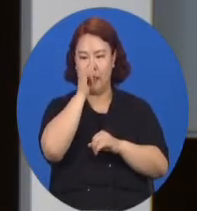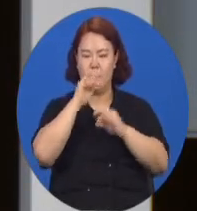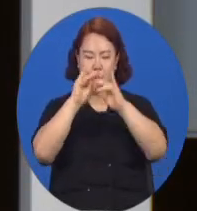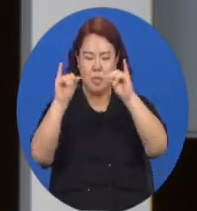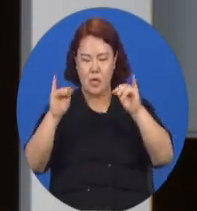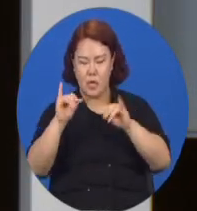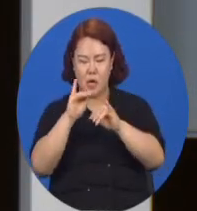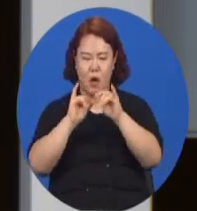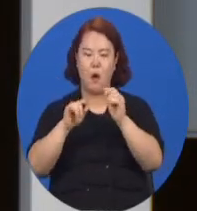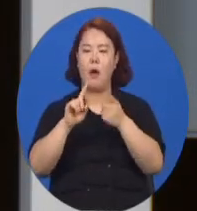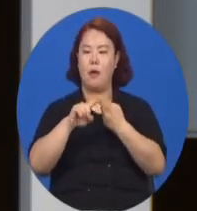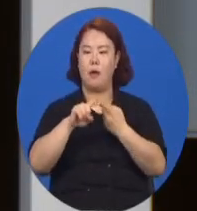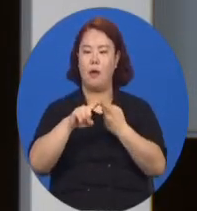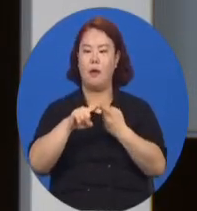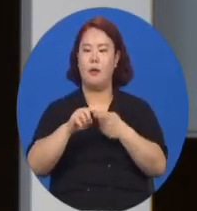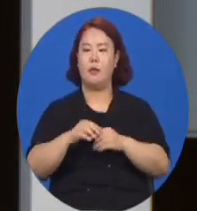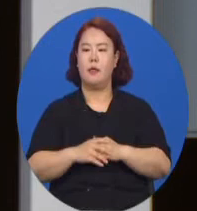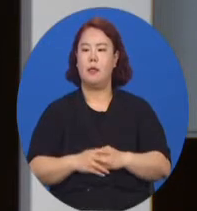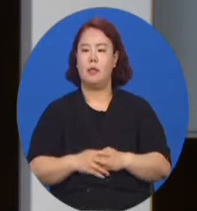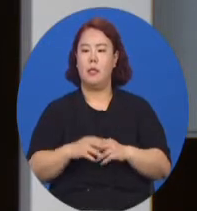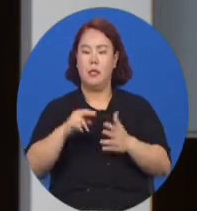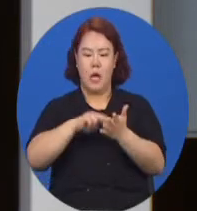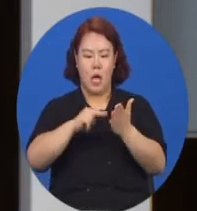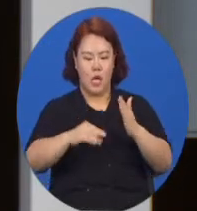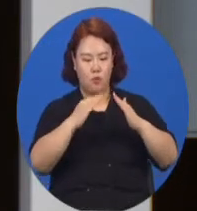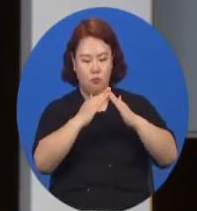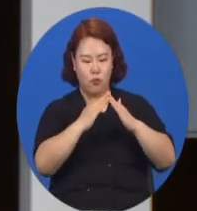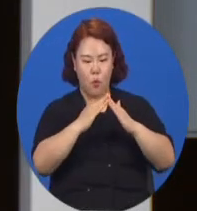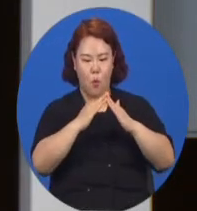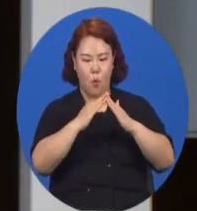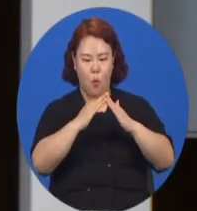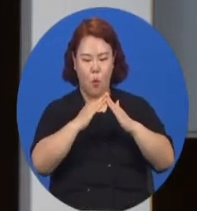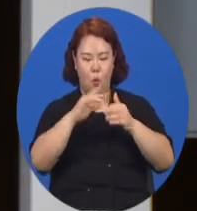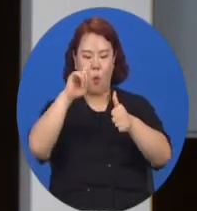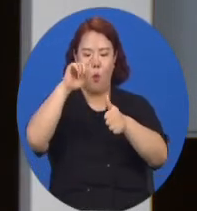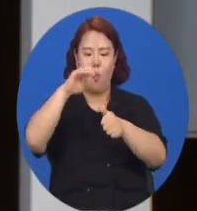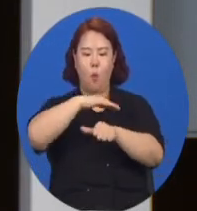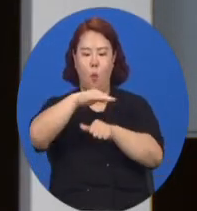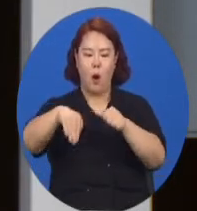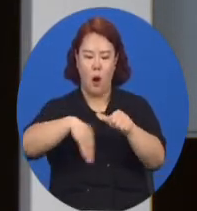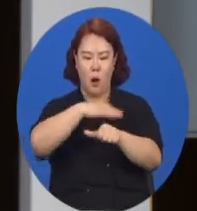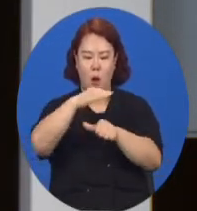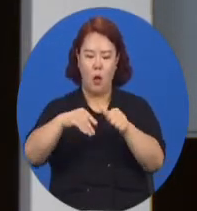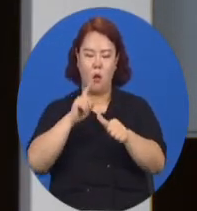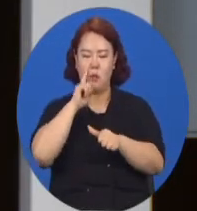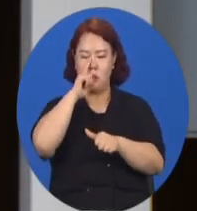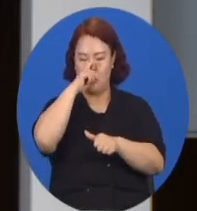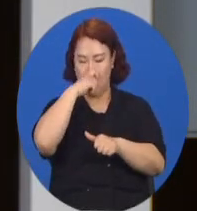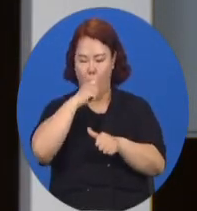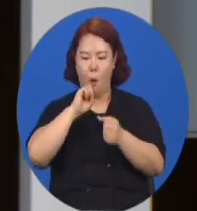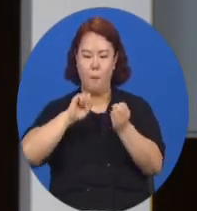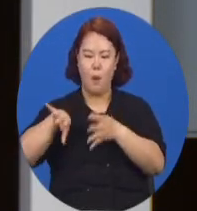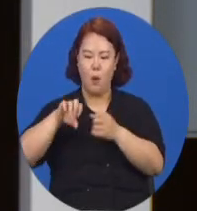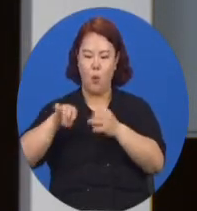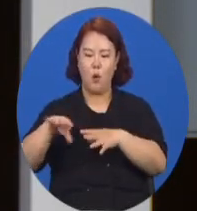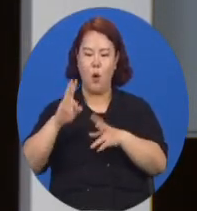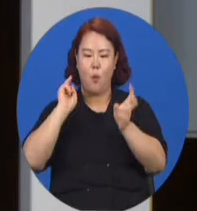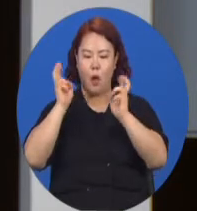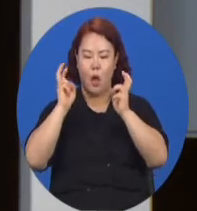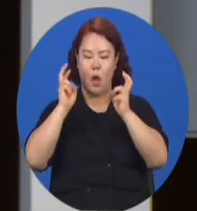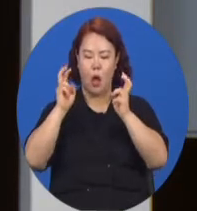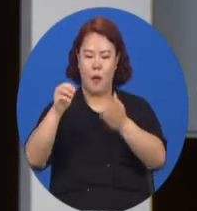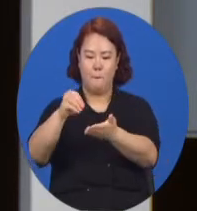미세먼지에 관한 부분이 될 수도 있겠습니다. 특히 이제 단양구는 환경 유해물질 배출 업체가 입주해 있기 때문에 더욱더 관리가 좀 필요한